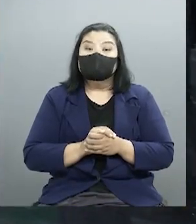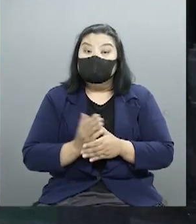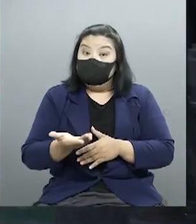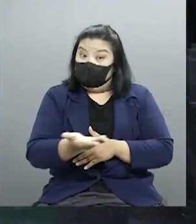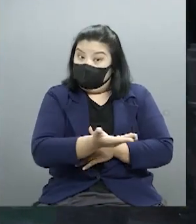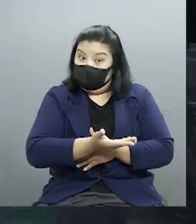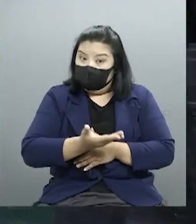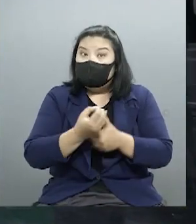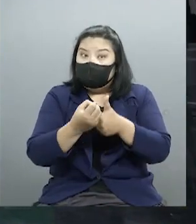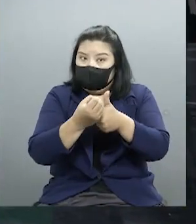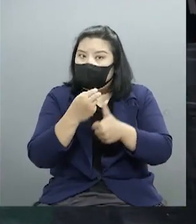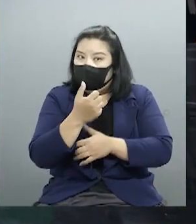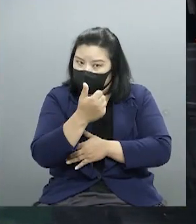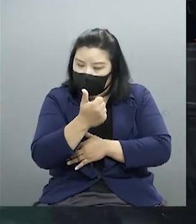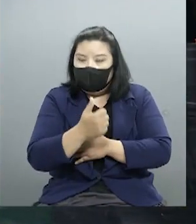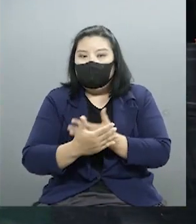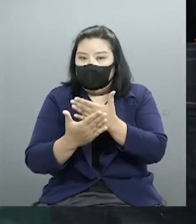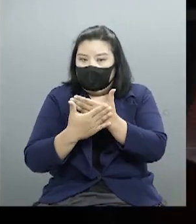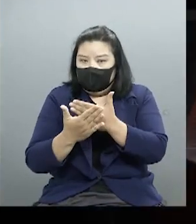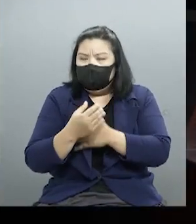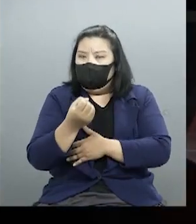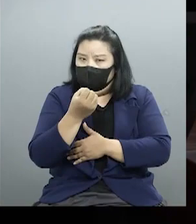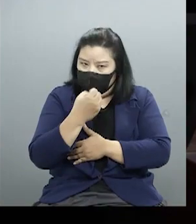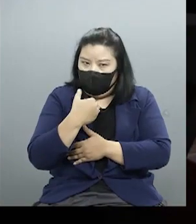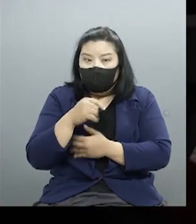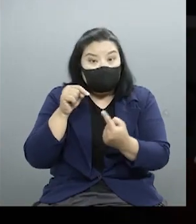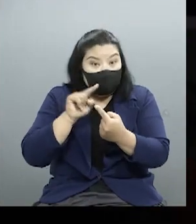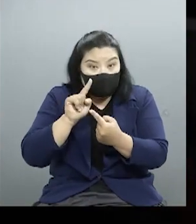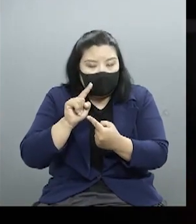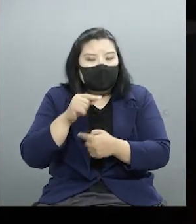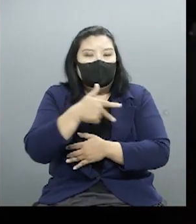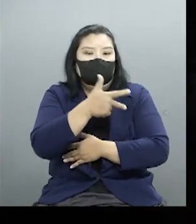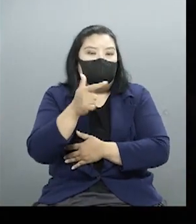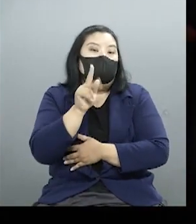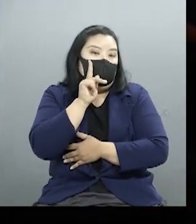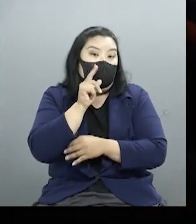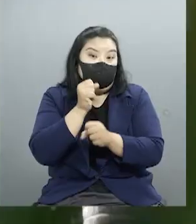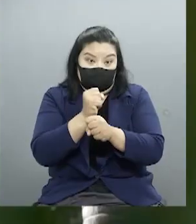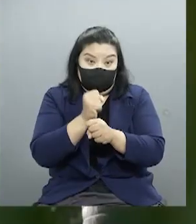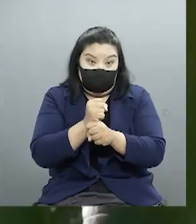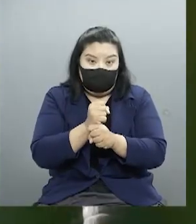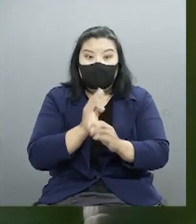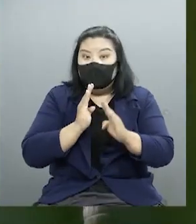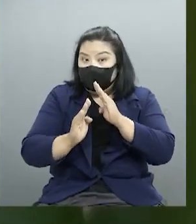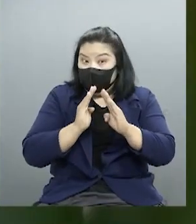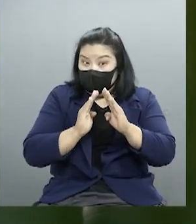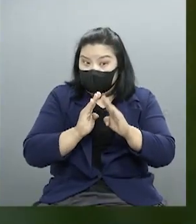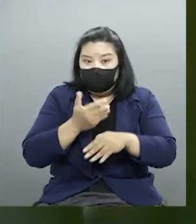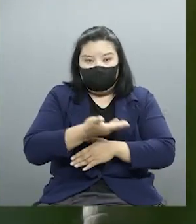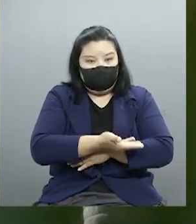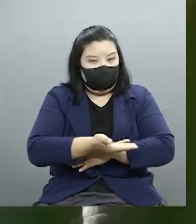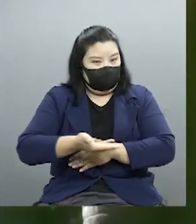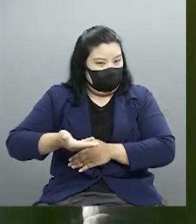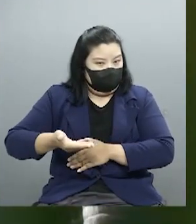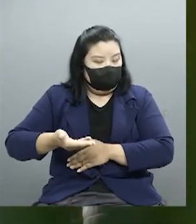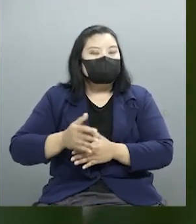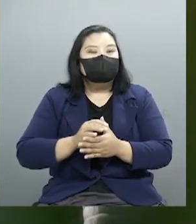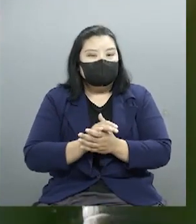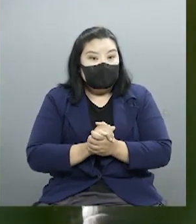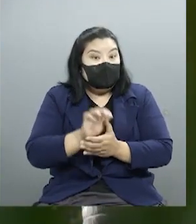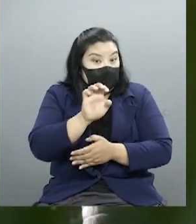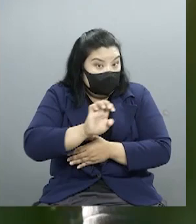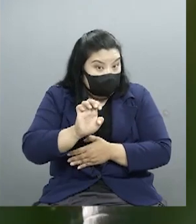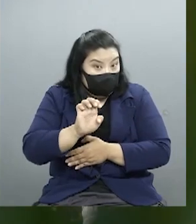คุณผู้ชมสามารถส่งข้อเสนอแนะติชมต่อข่าวและรายการต่างๆของไทย PBS เข้ามาได้ที่ Facebook เปิดบ้านไทย